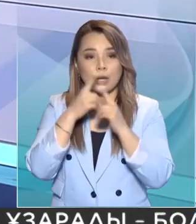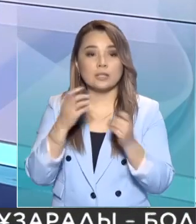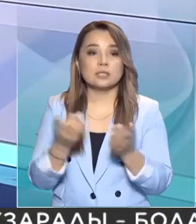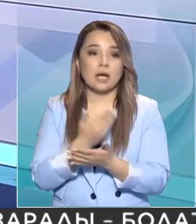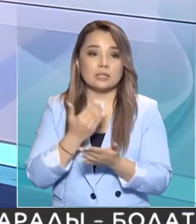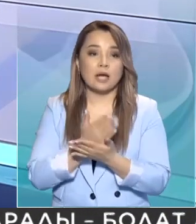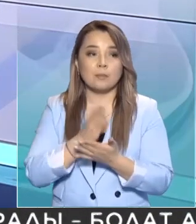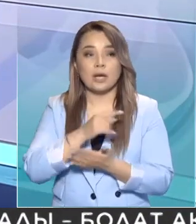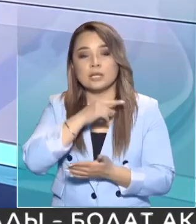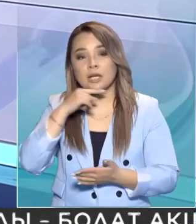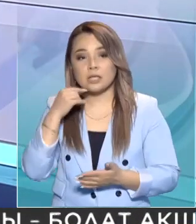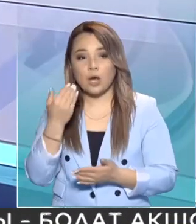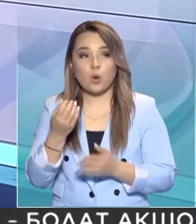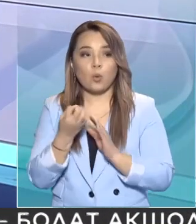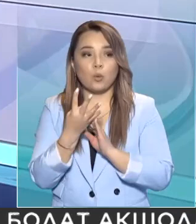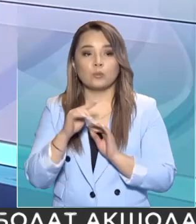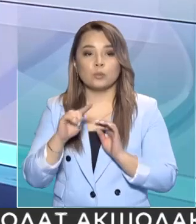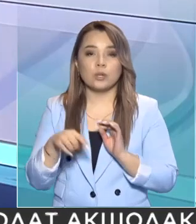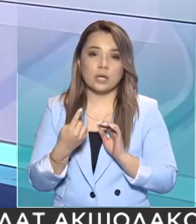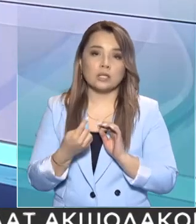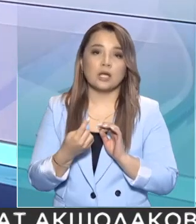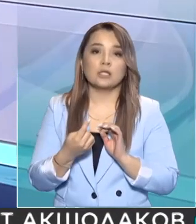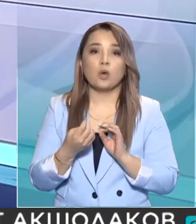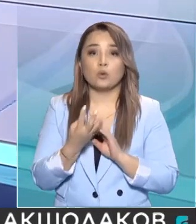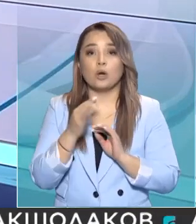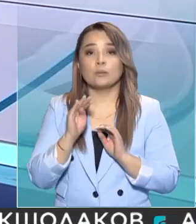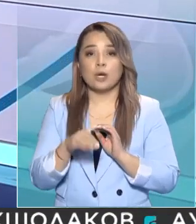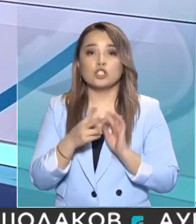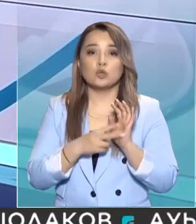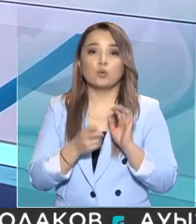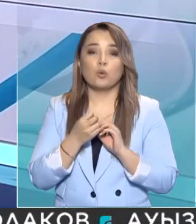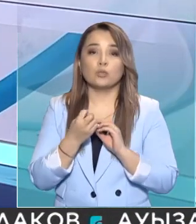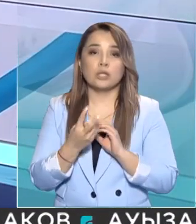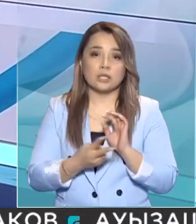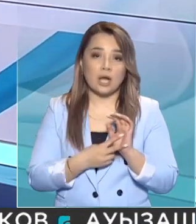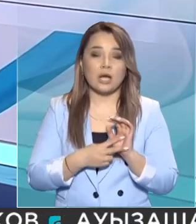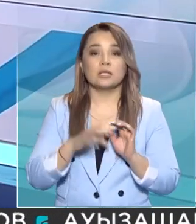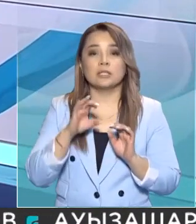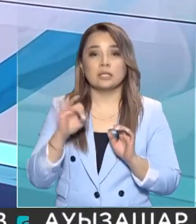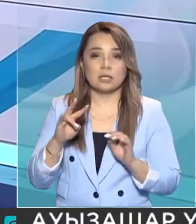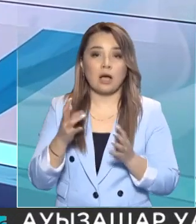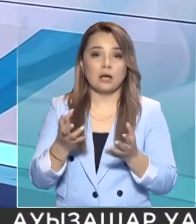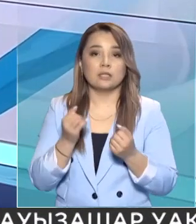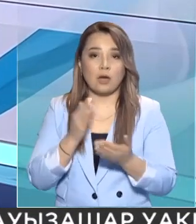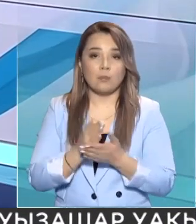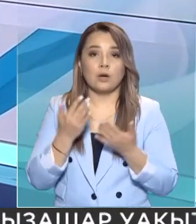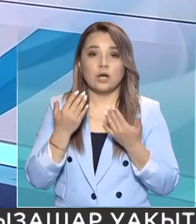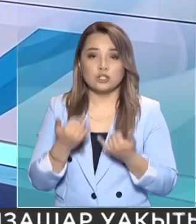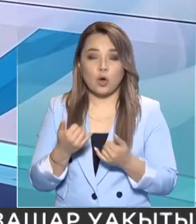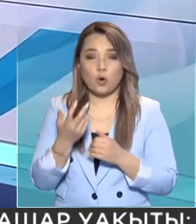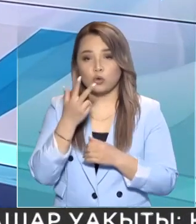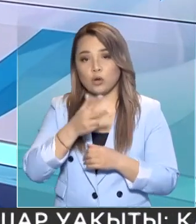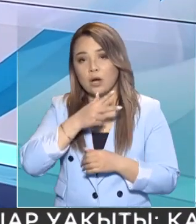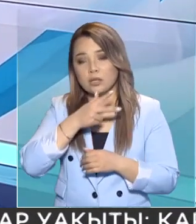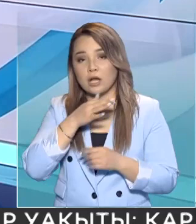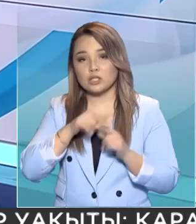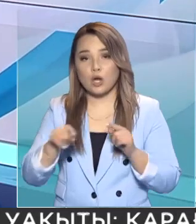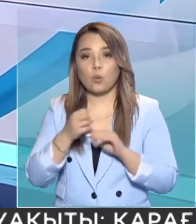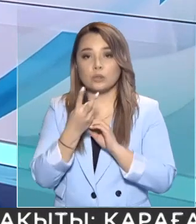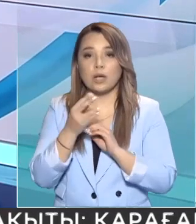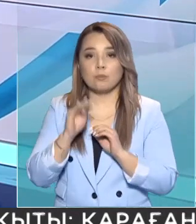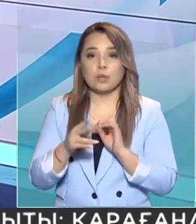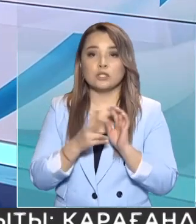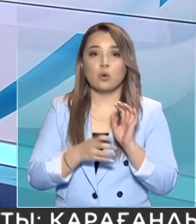мәліметінше былтыр Ресейдің 14717 азаматы ЖСН алған, ал биыл небәрі 3 айдың өзінде